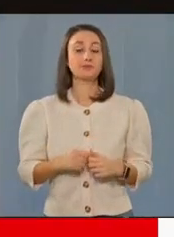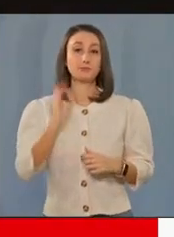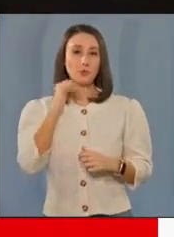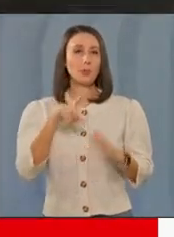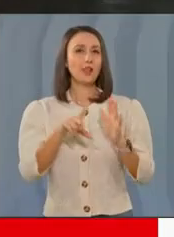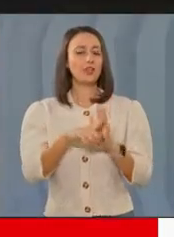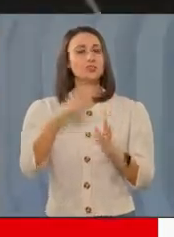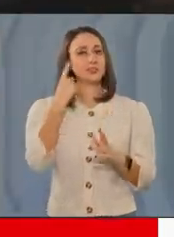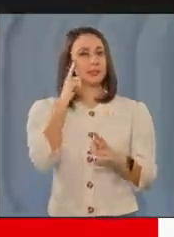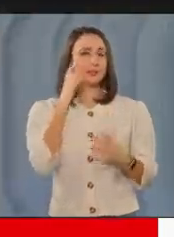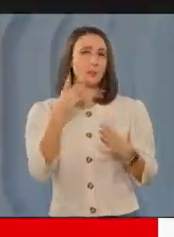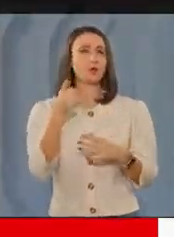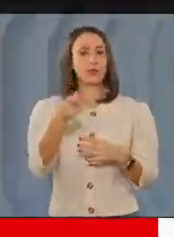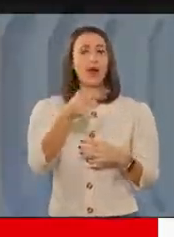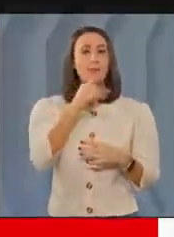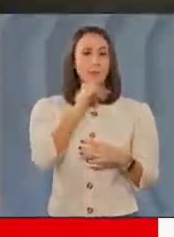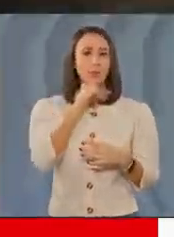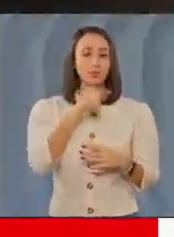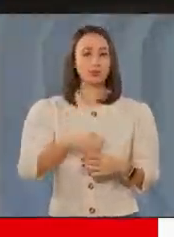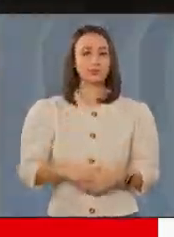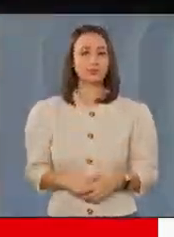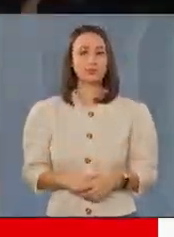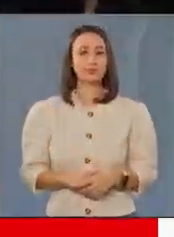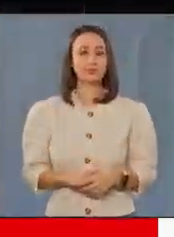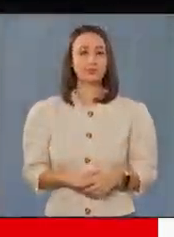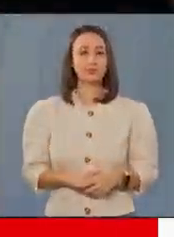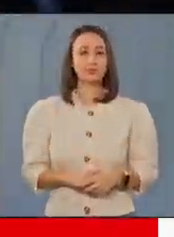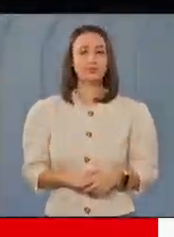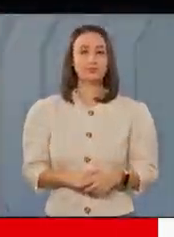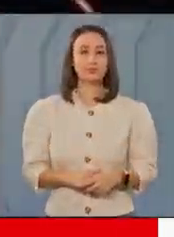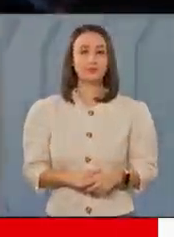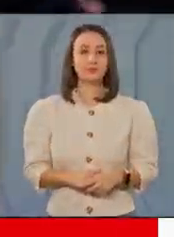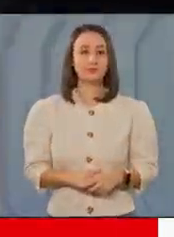suspectează faptul că acesta ar fi fugit deoarece era băut în momentul producerii accidentului.